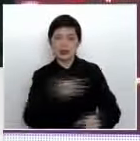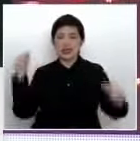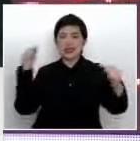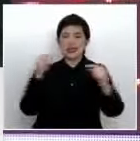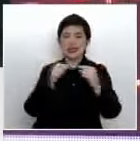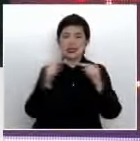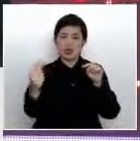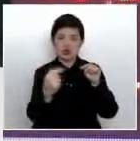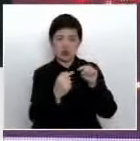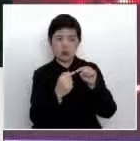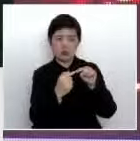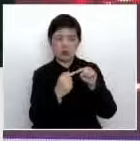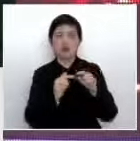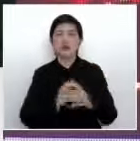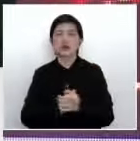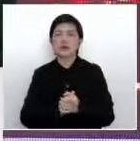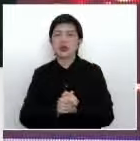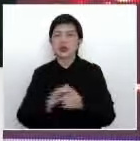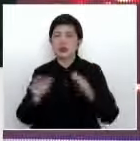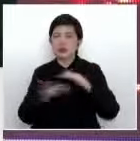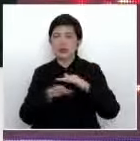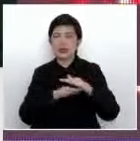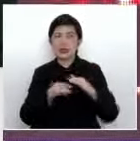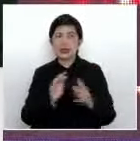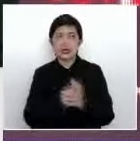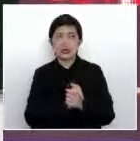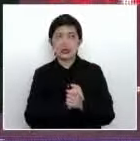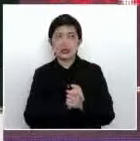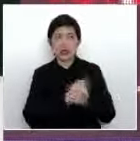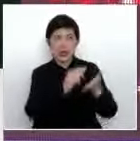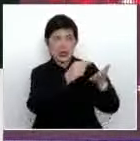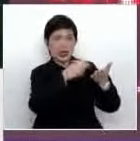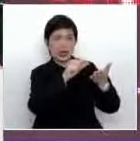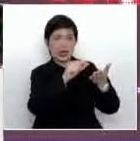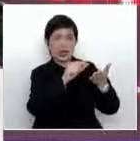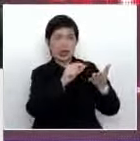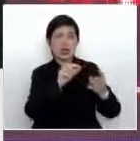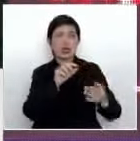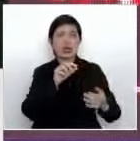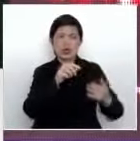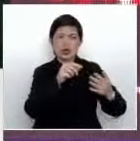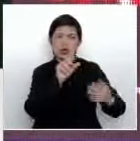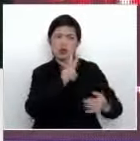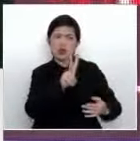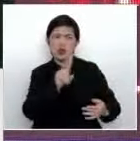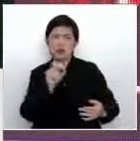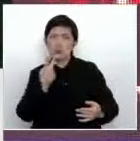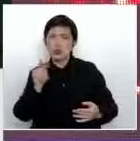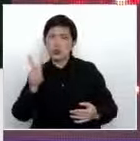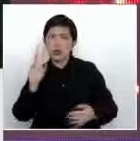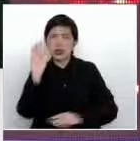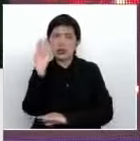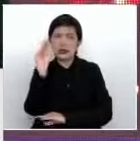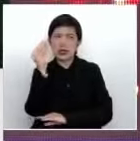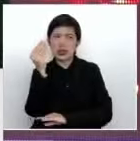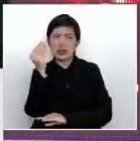terintegrasi berdasarkan Tomtom traffic index Tahun 2022 Jakarta menduduki